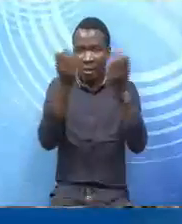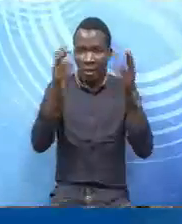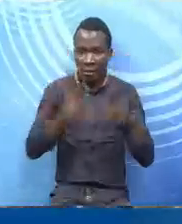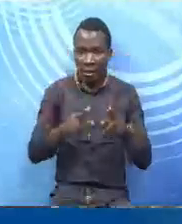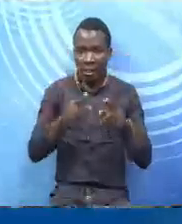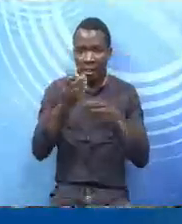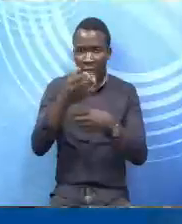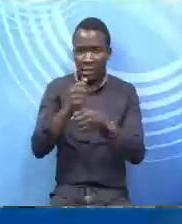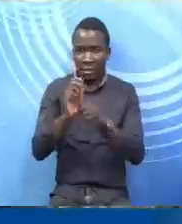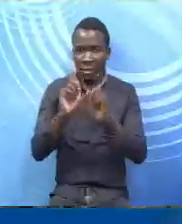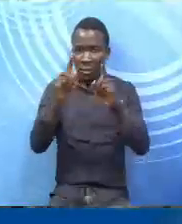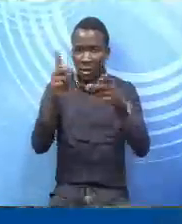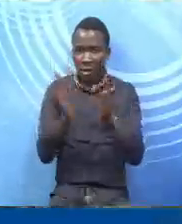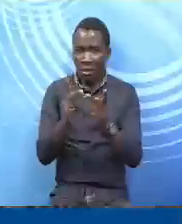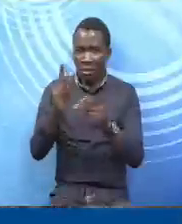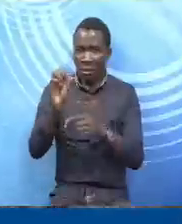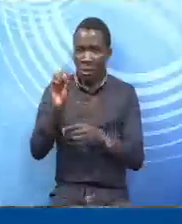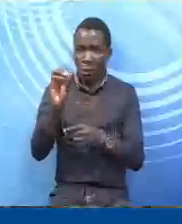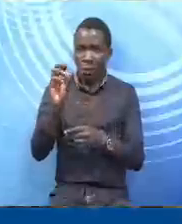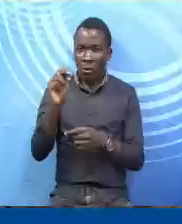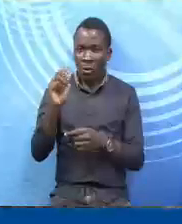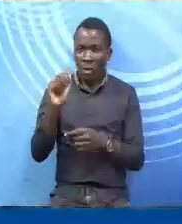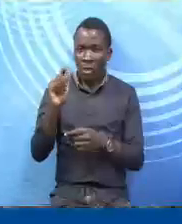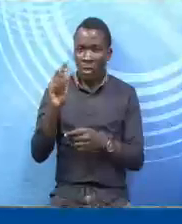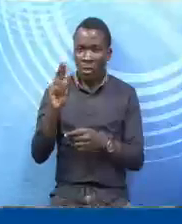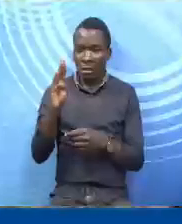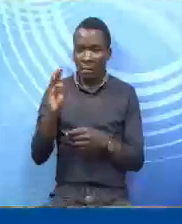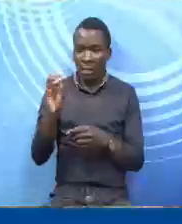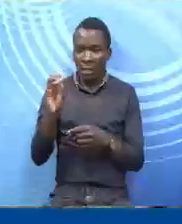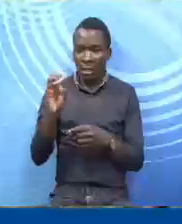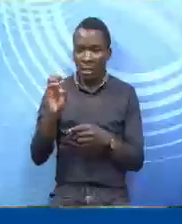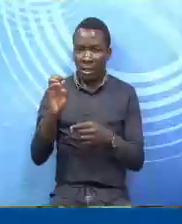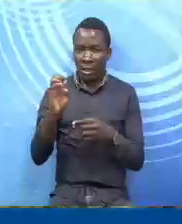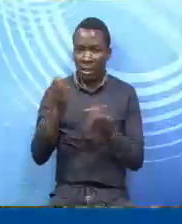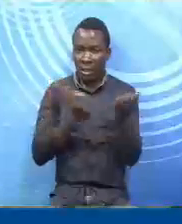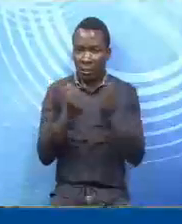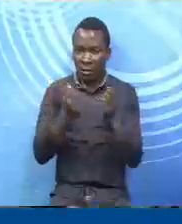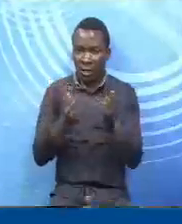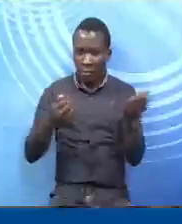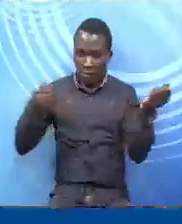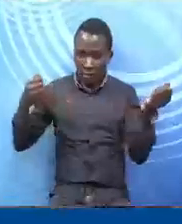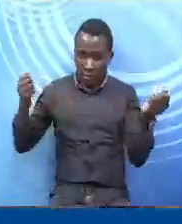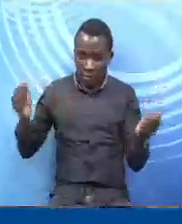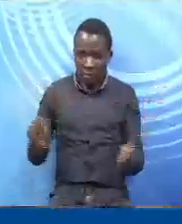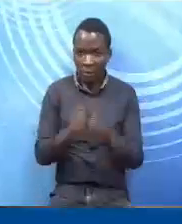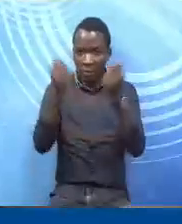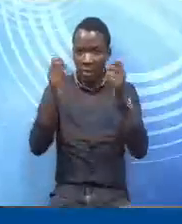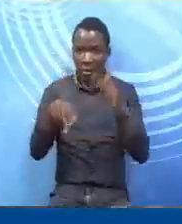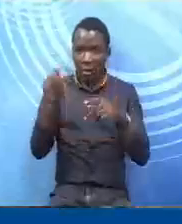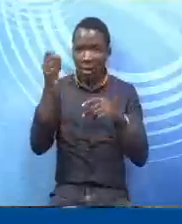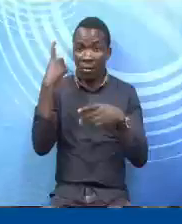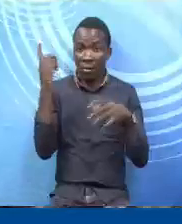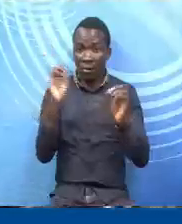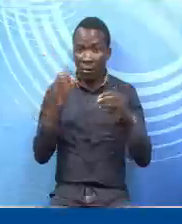Sonatibe, aho imodoka mu bwoko bw'ivatiri yaje kugenda igonga ikamyo. Ntibyari bisanzwe cyangwa abantu ntibanabyumvishaga uburyo ivatiri ishobora kugonga